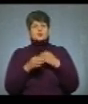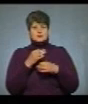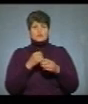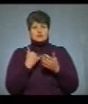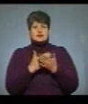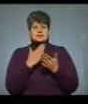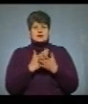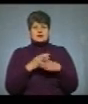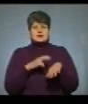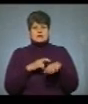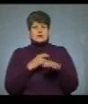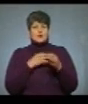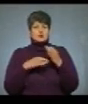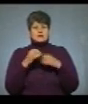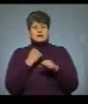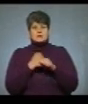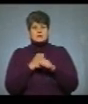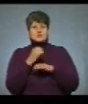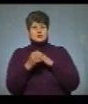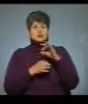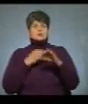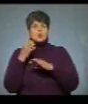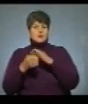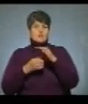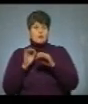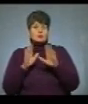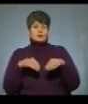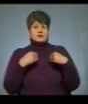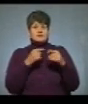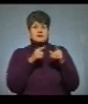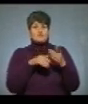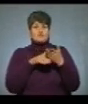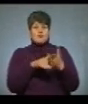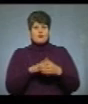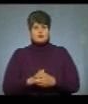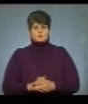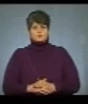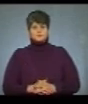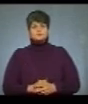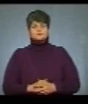є лікарі-консультанти, які працюють круглодобово, і ми будемо надавати їм допомогу.